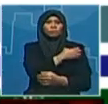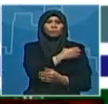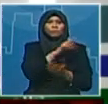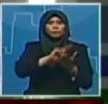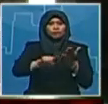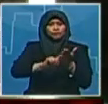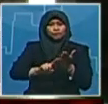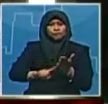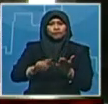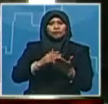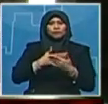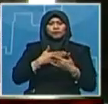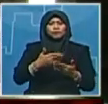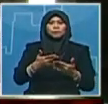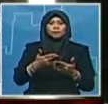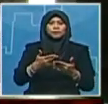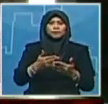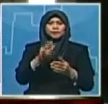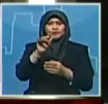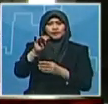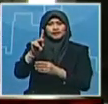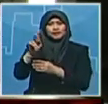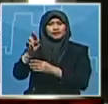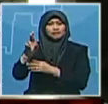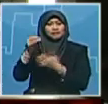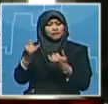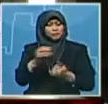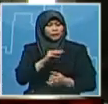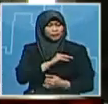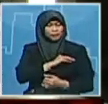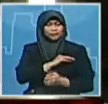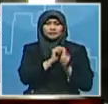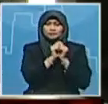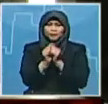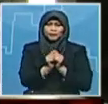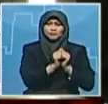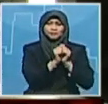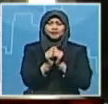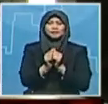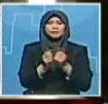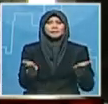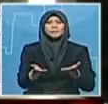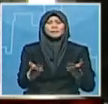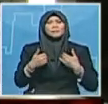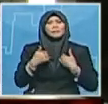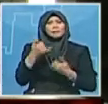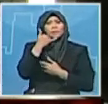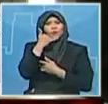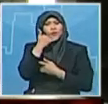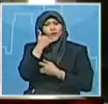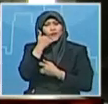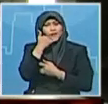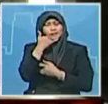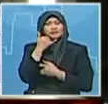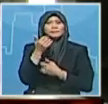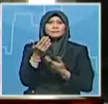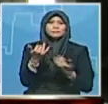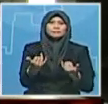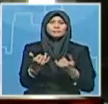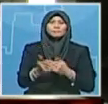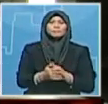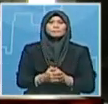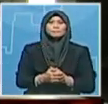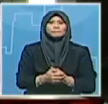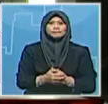telah dikemukakan oleh KKR. Menterinya bersama pada malam secara langsung. Ada pemanggil lama menanti kita berikan laluan.